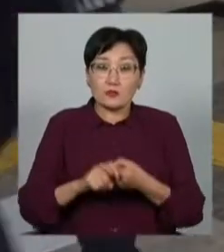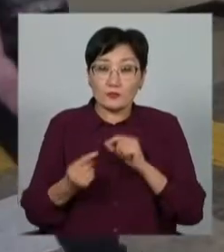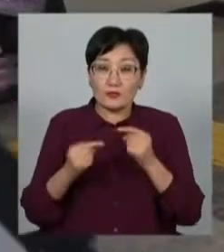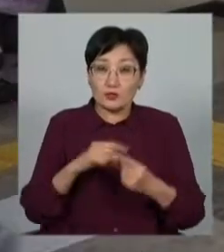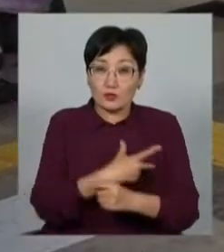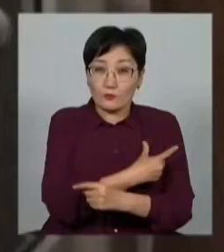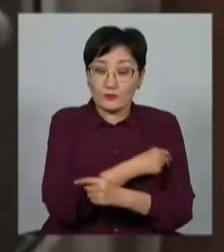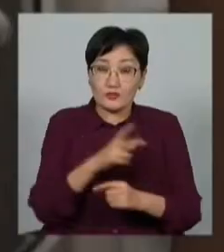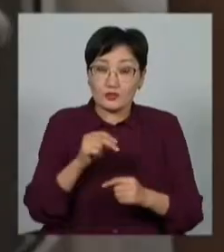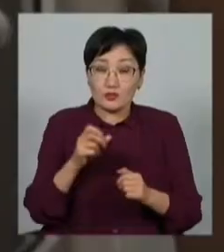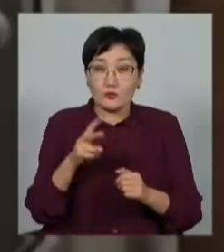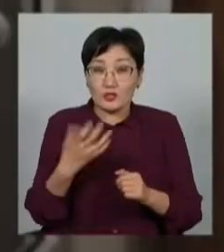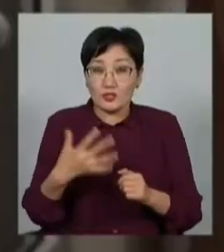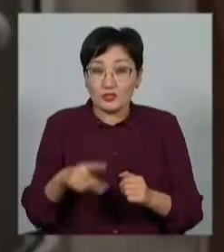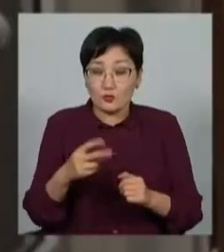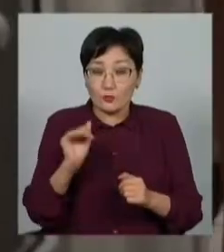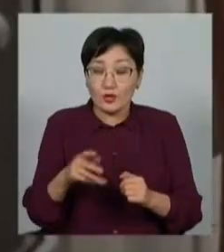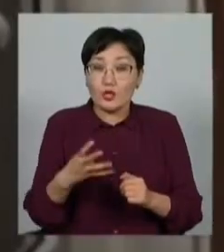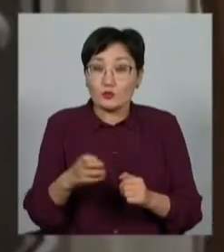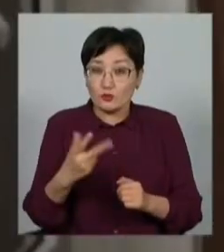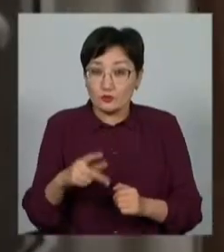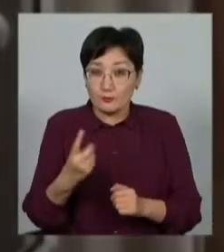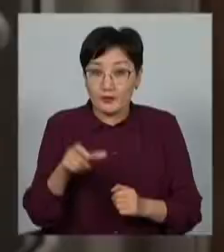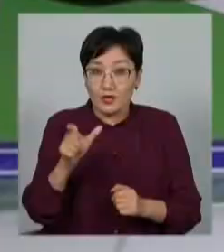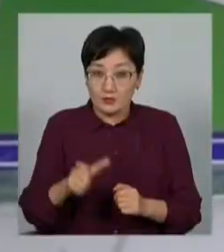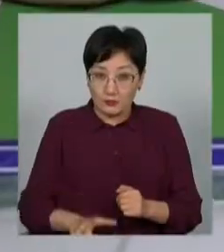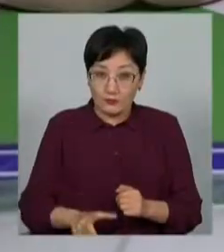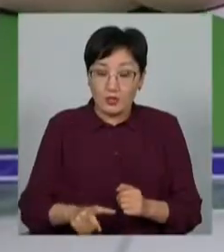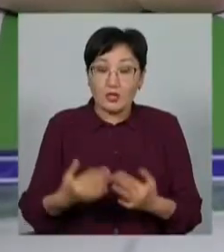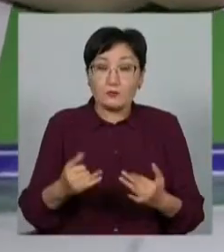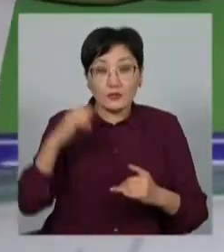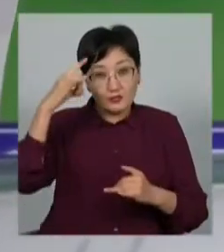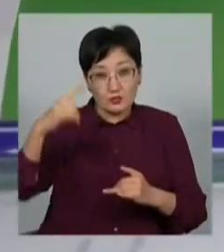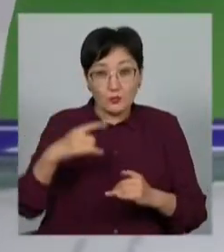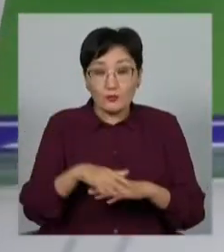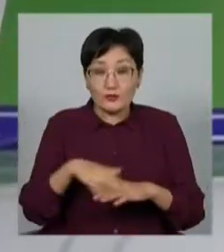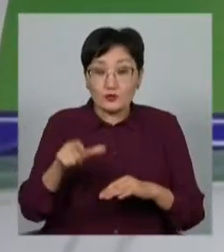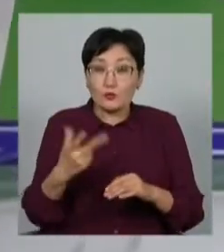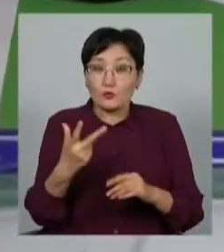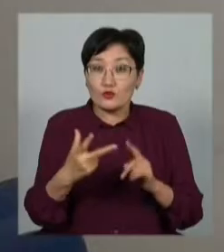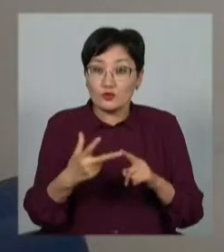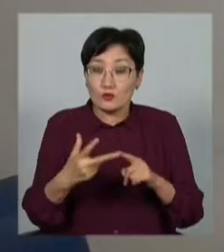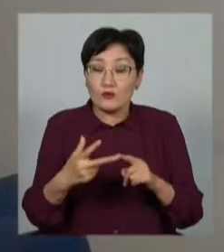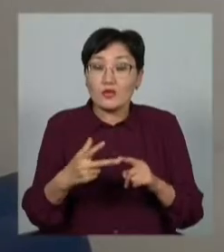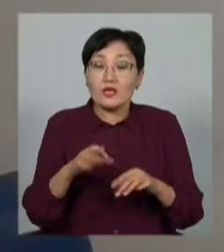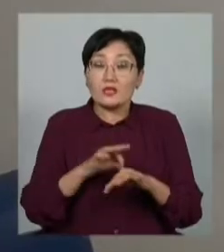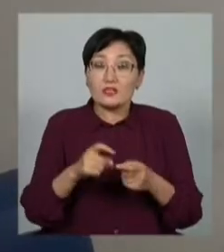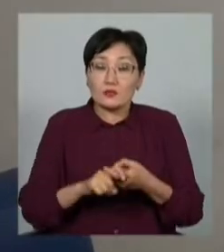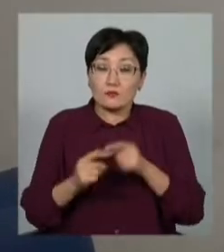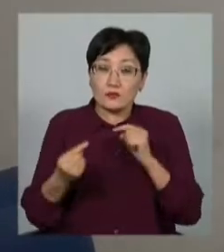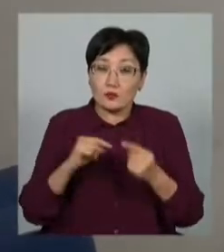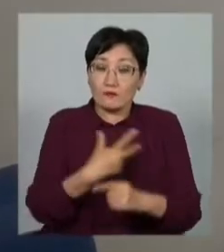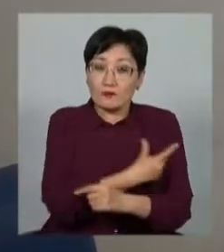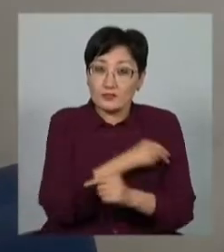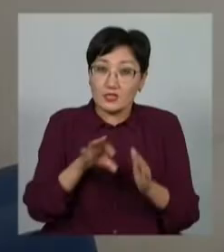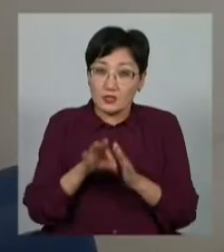екпе алғандар саны 252 431 адамға жетті. Енді қазақстандықтар үш препараттың ішінен коронавирусқа қарсы